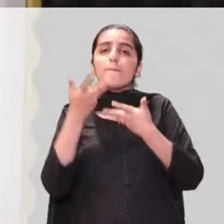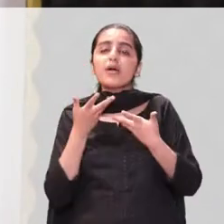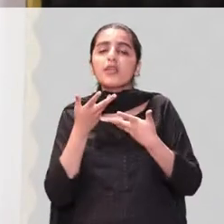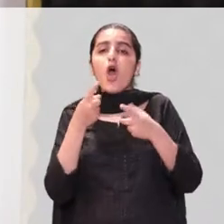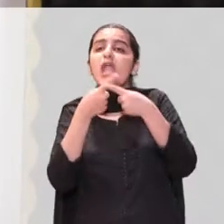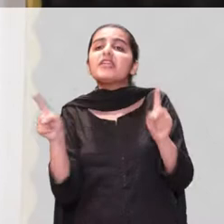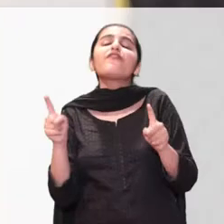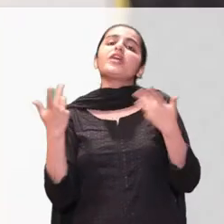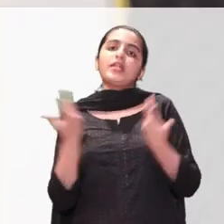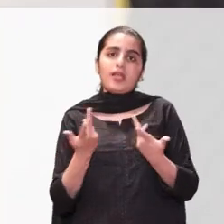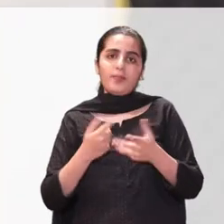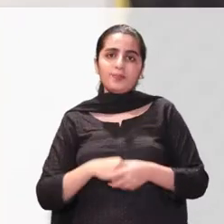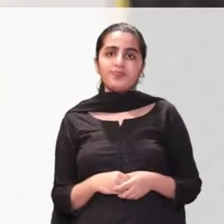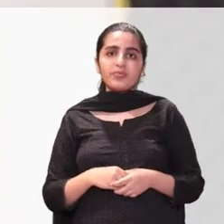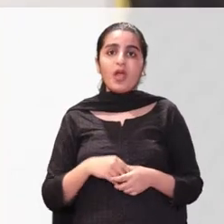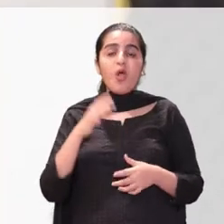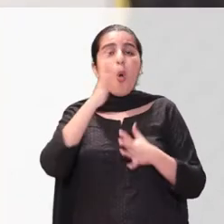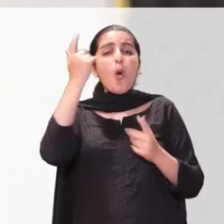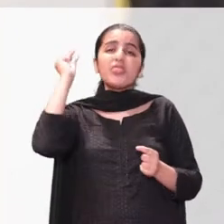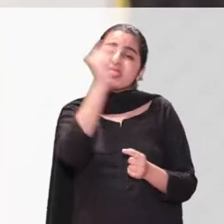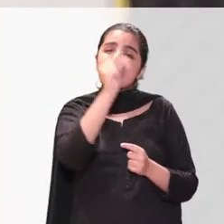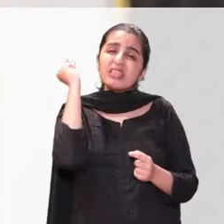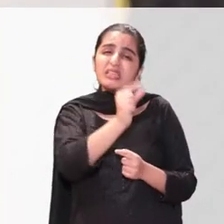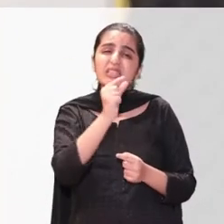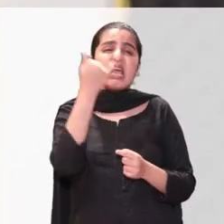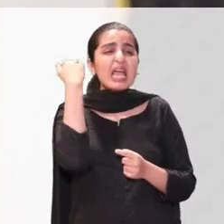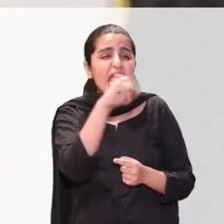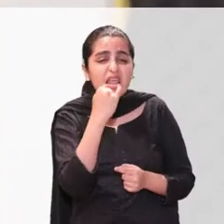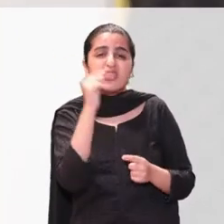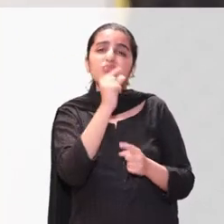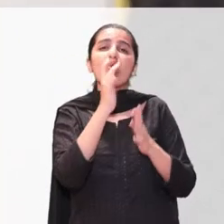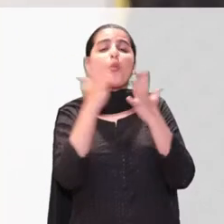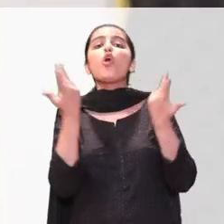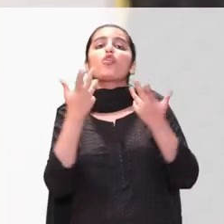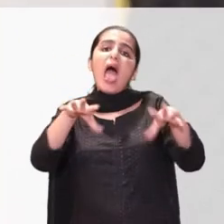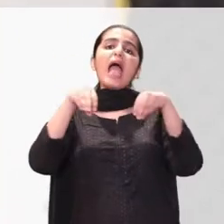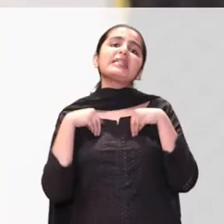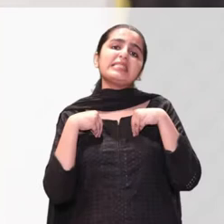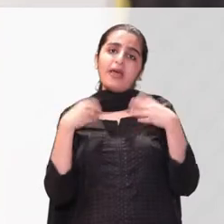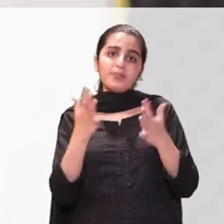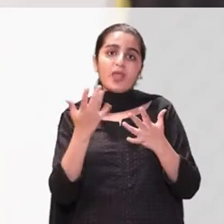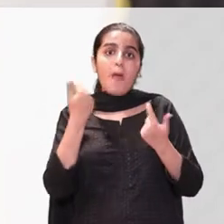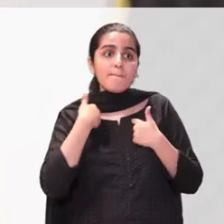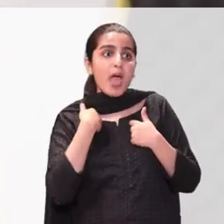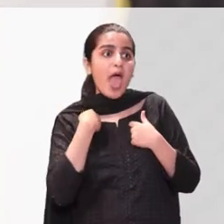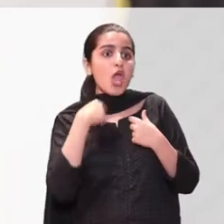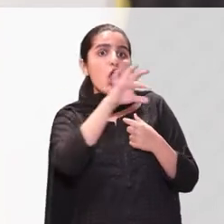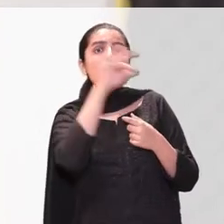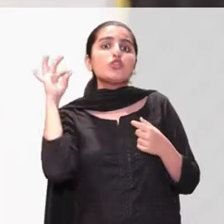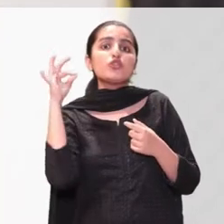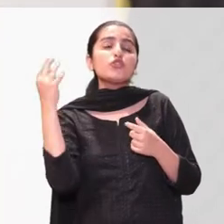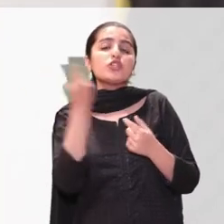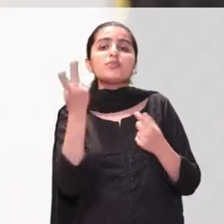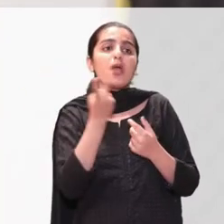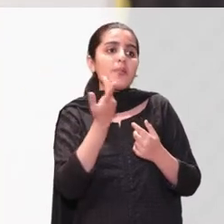रूह के वह क्या है अ बहुत ज्यादा क्रिटिसिज्म है तेल कुंओं नहीं है प्लस क्राइम रिपोर्टिंग जूस